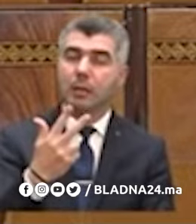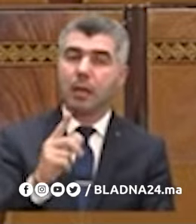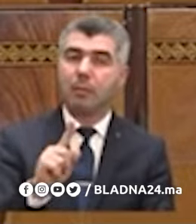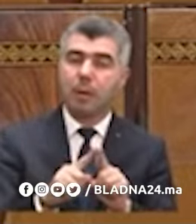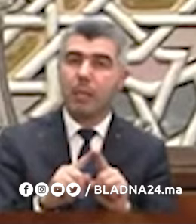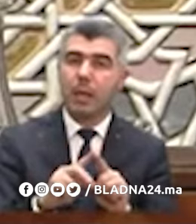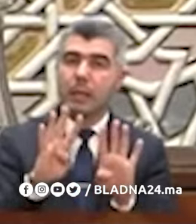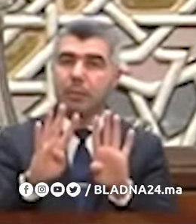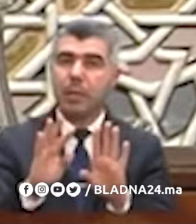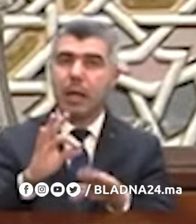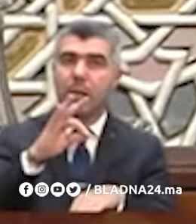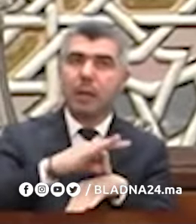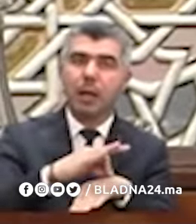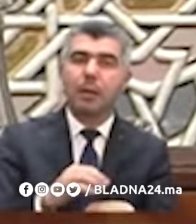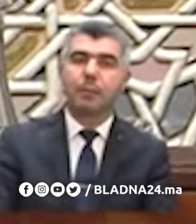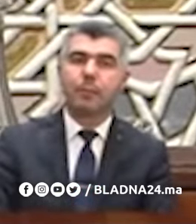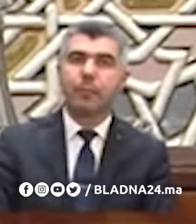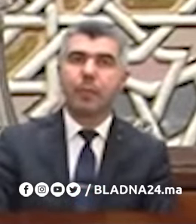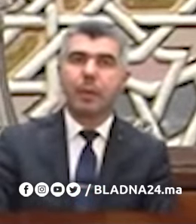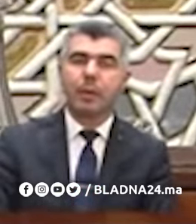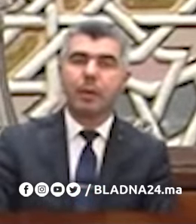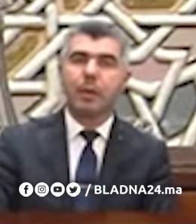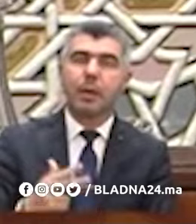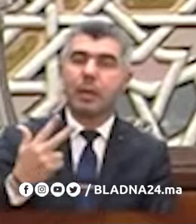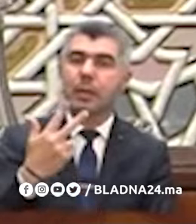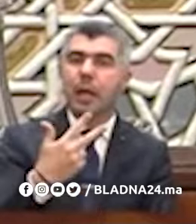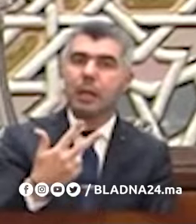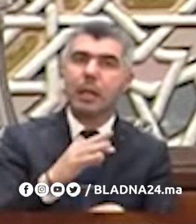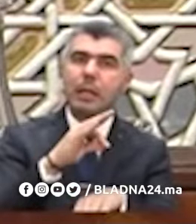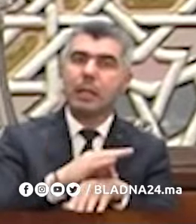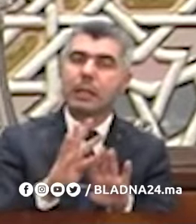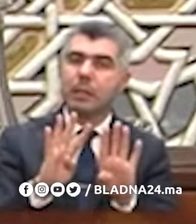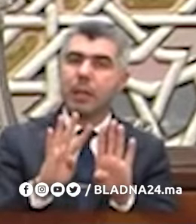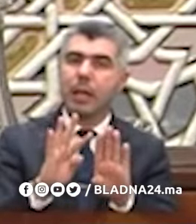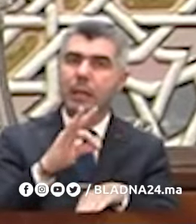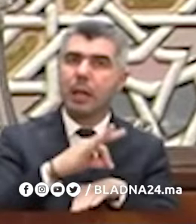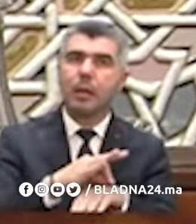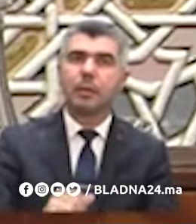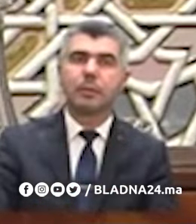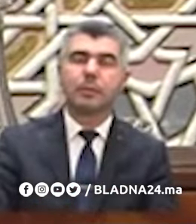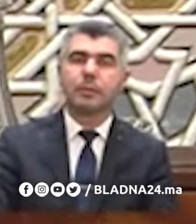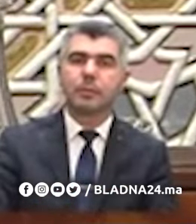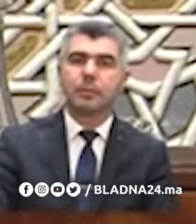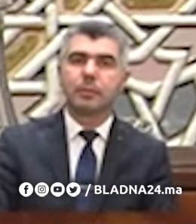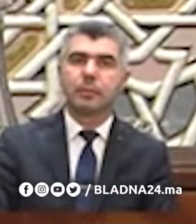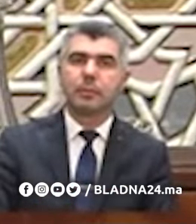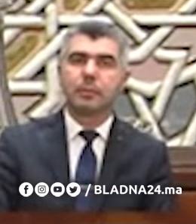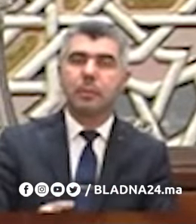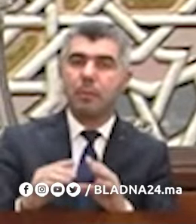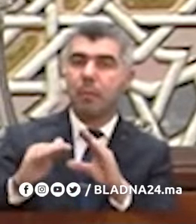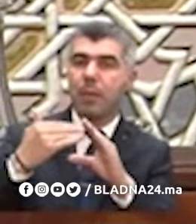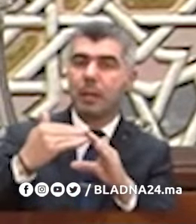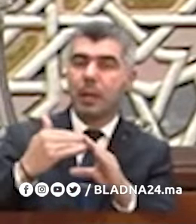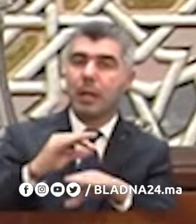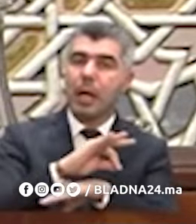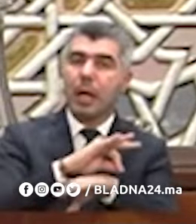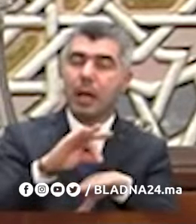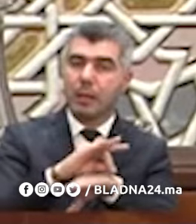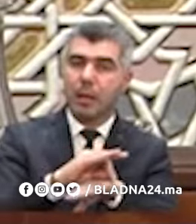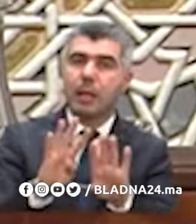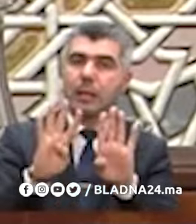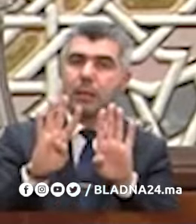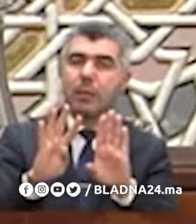13 ياخذ 8 دقائق. عطاونا بثلاثه بينا 8 ديال الدقائق السيد الرئيس. وصلنا ميساج من الإدارة بأن عندنا